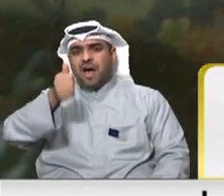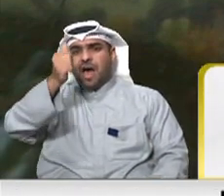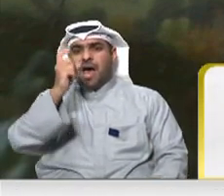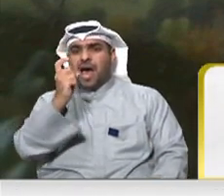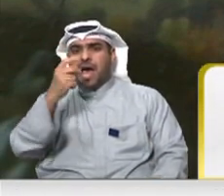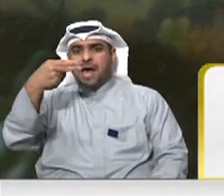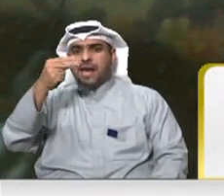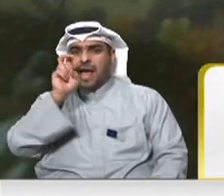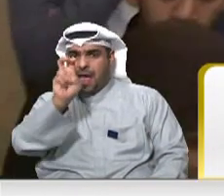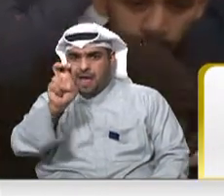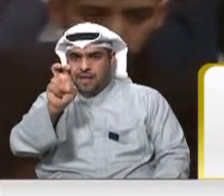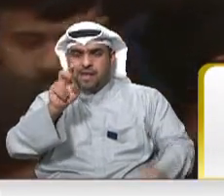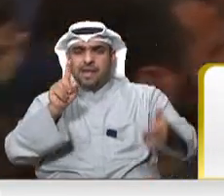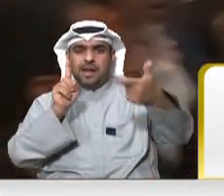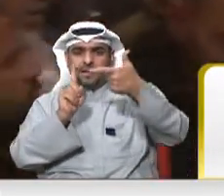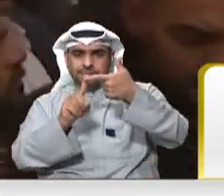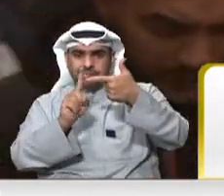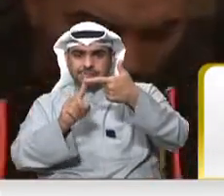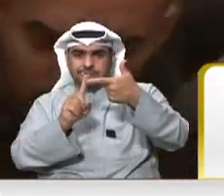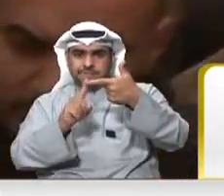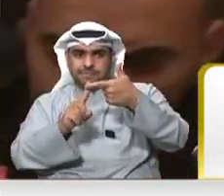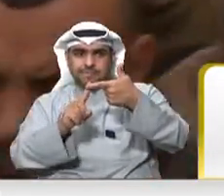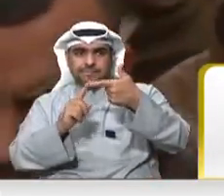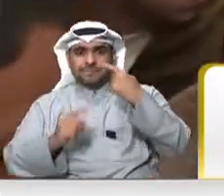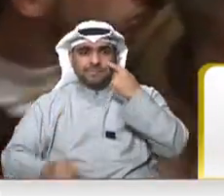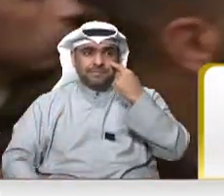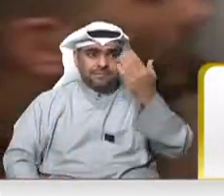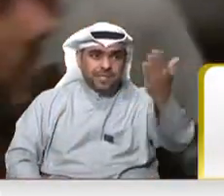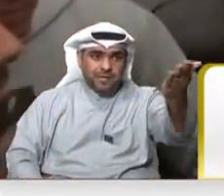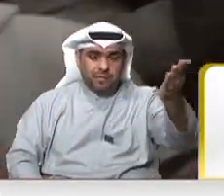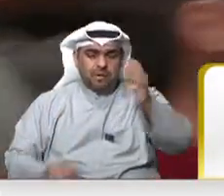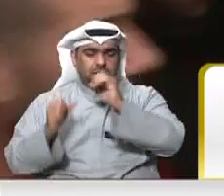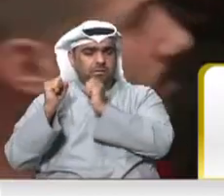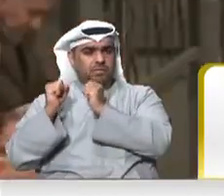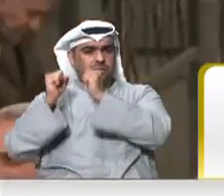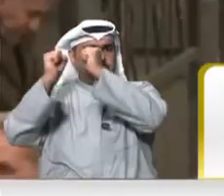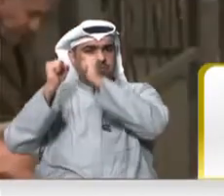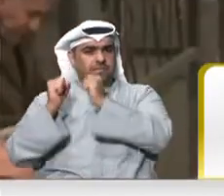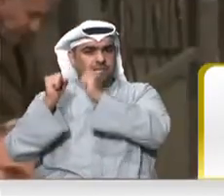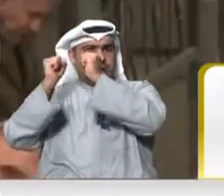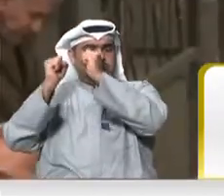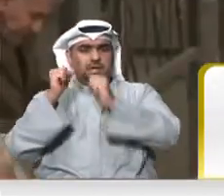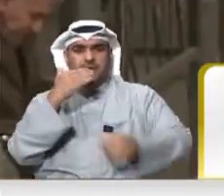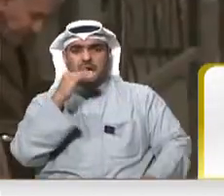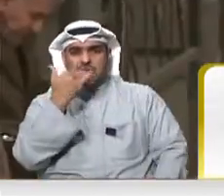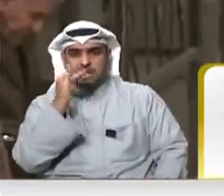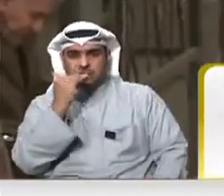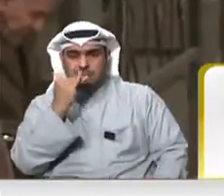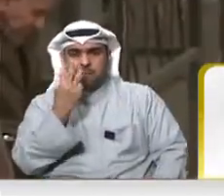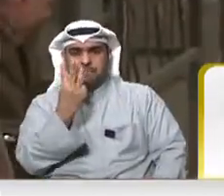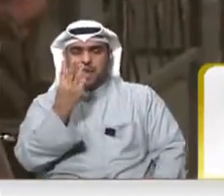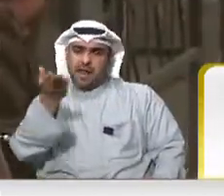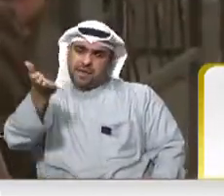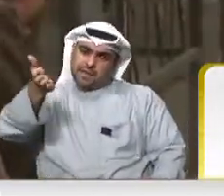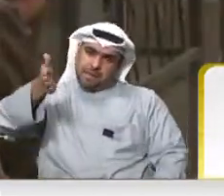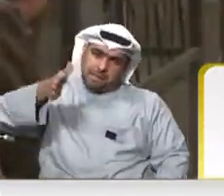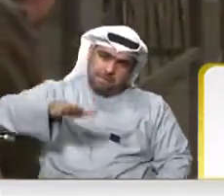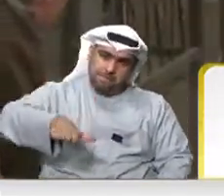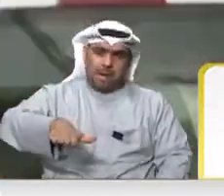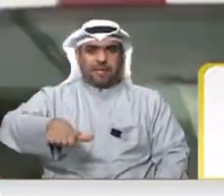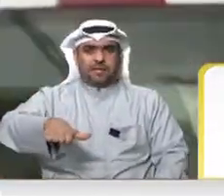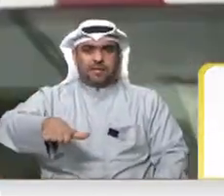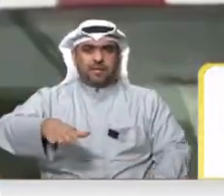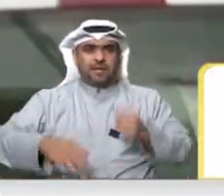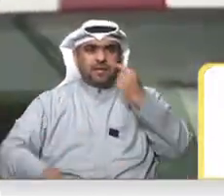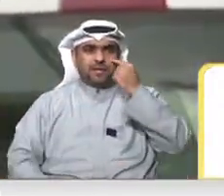منع الاحتلال سيارات الإسعاف من نقل الجثامين، ورافق عملية الاقتحام عدة جرافات. اعتلى القناص